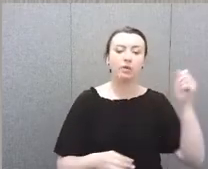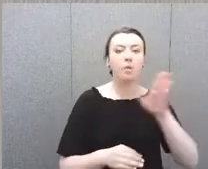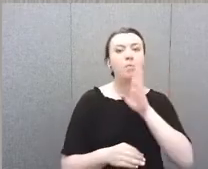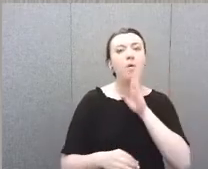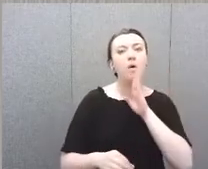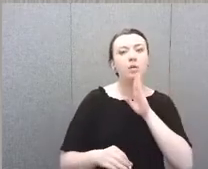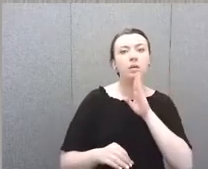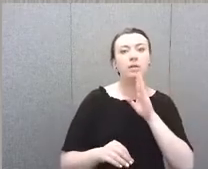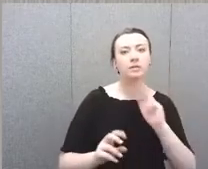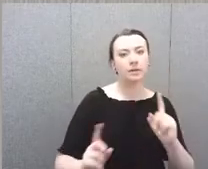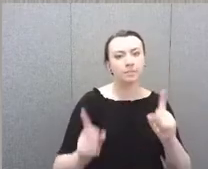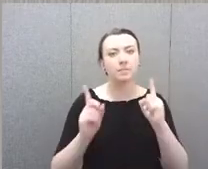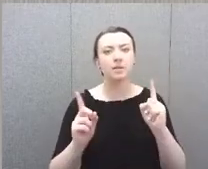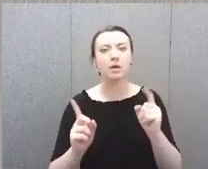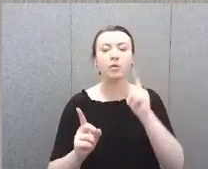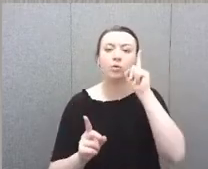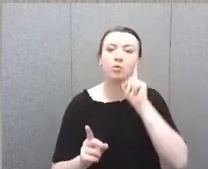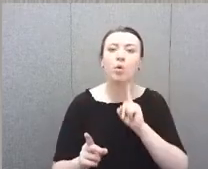охранять женщин от